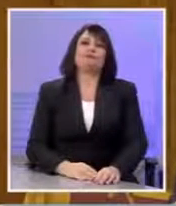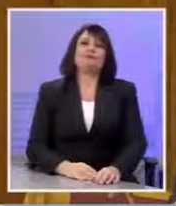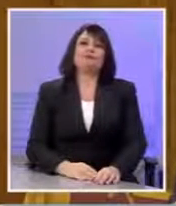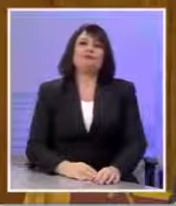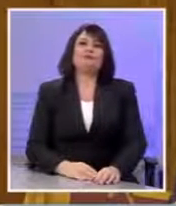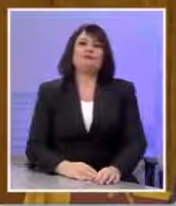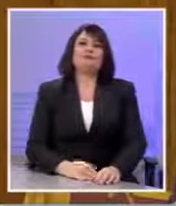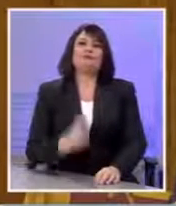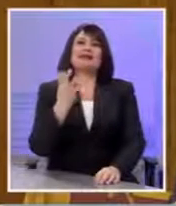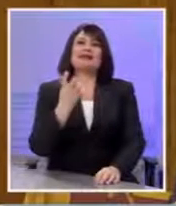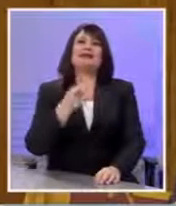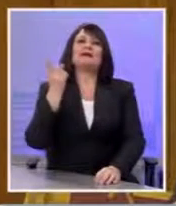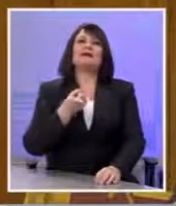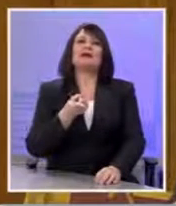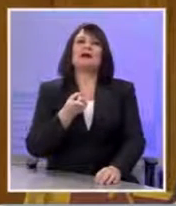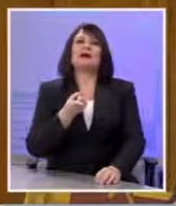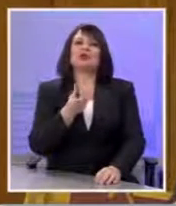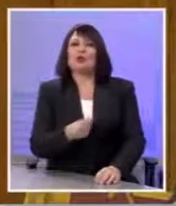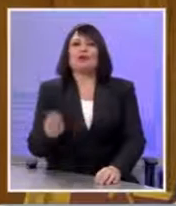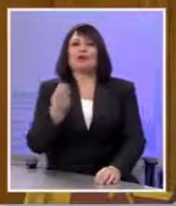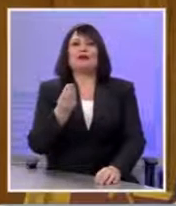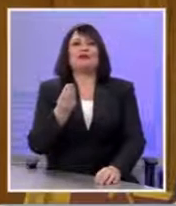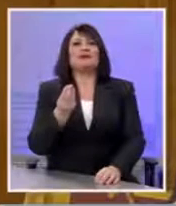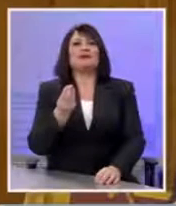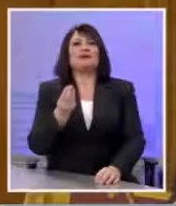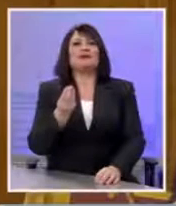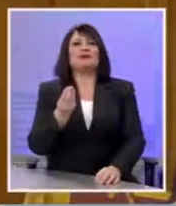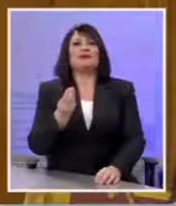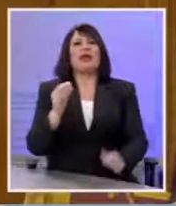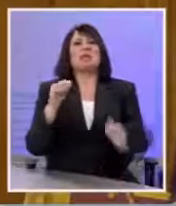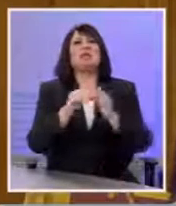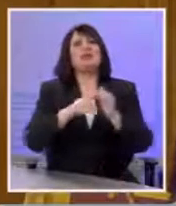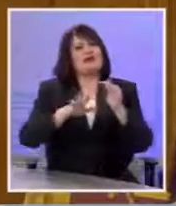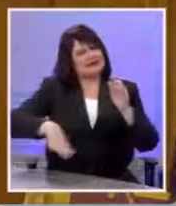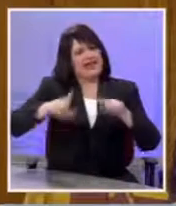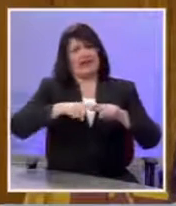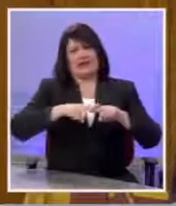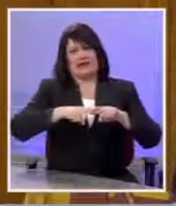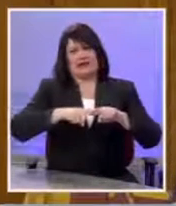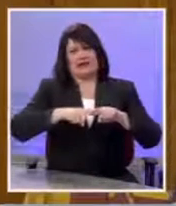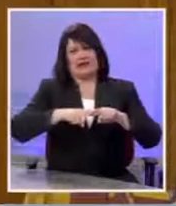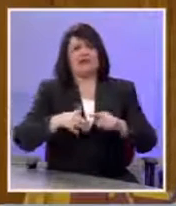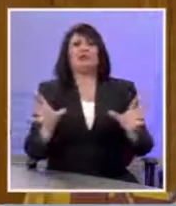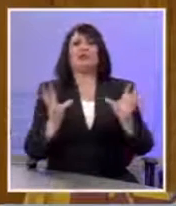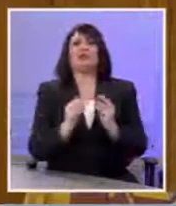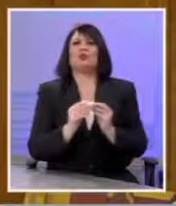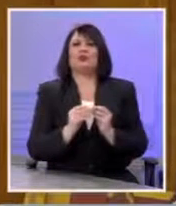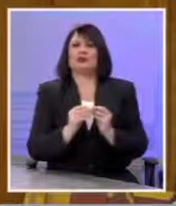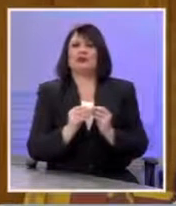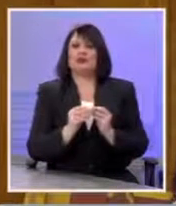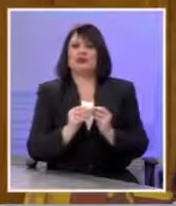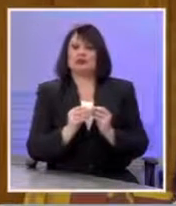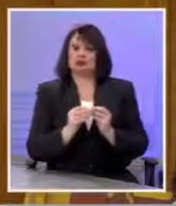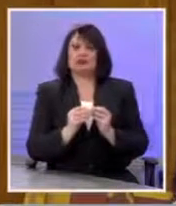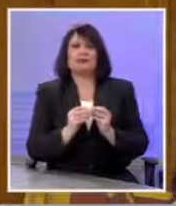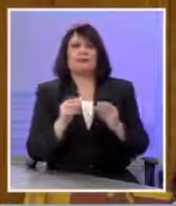Το 40% επιπλέον ανήκει σε εγχώριους επενδυτές. Συνολικά οι εγχώριοι